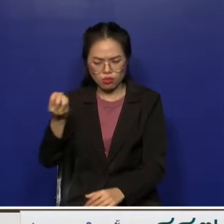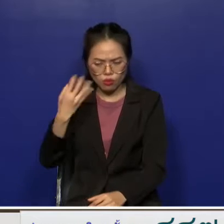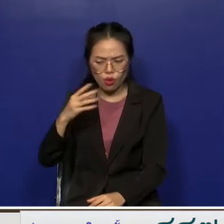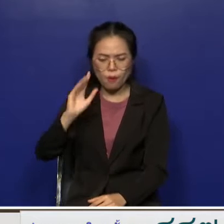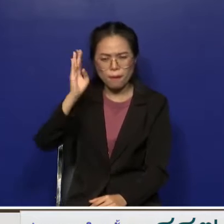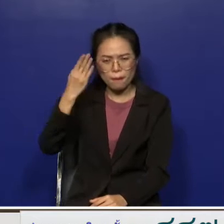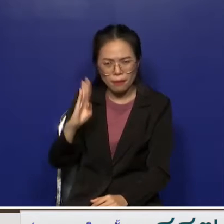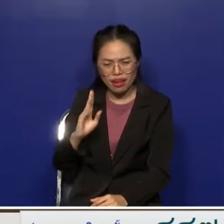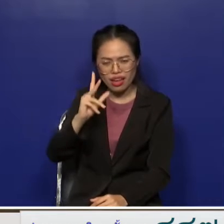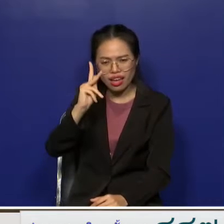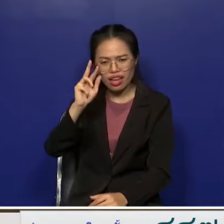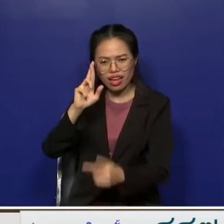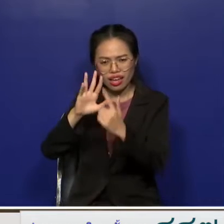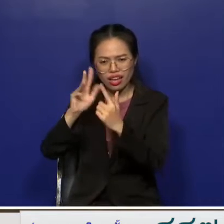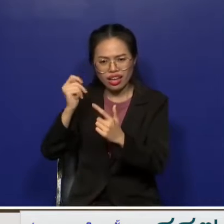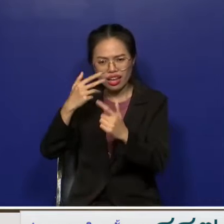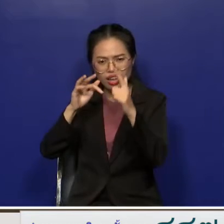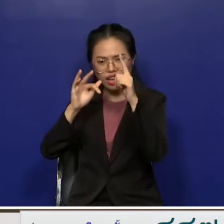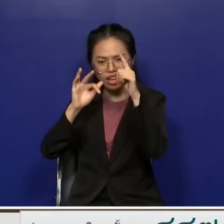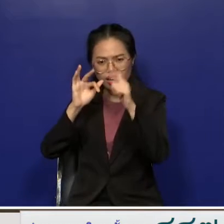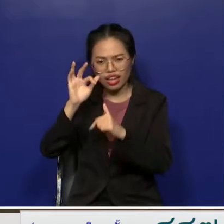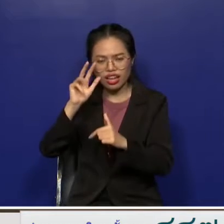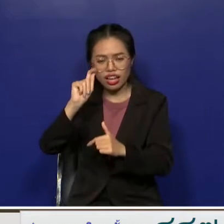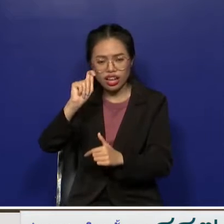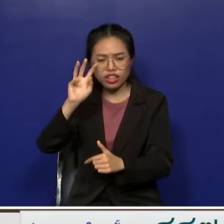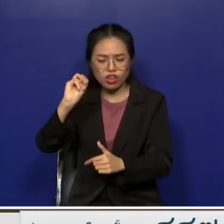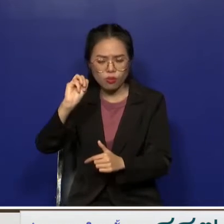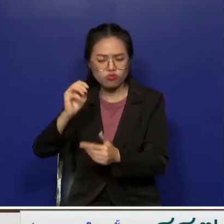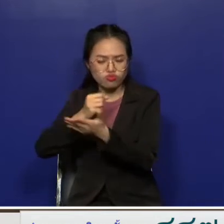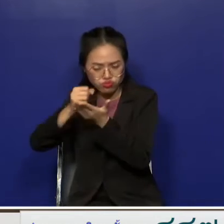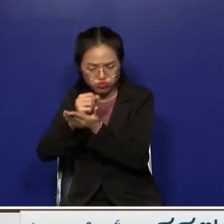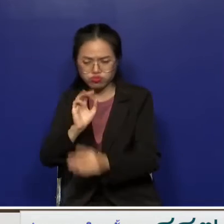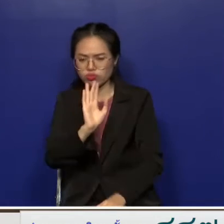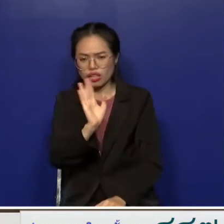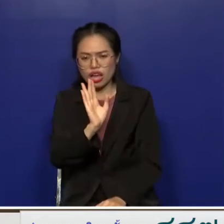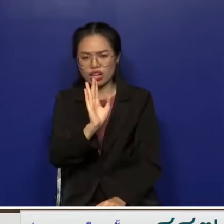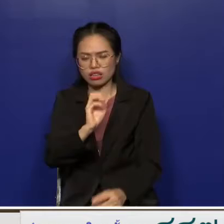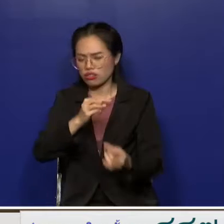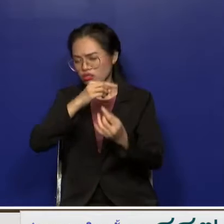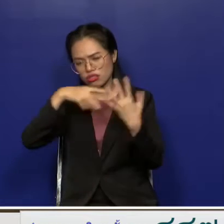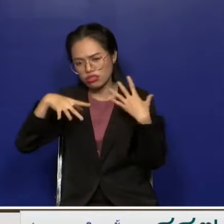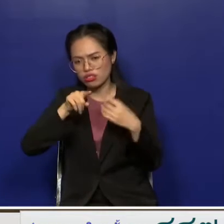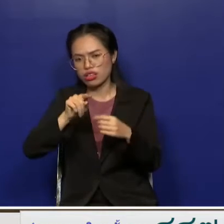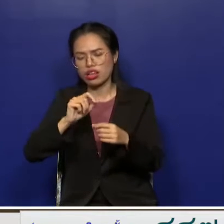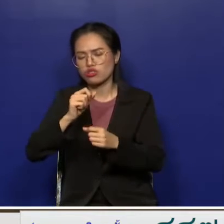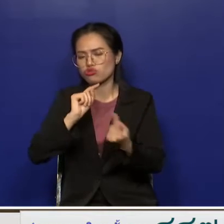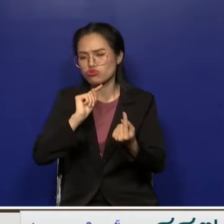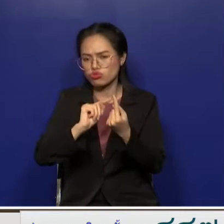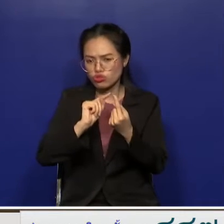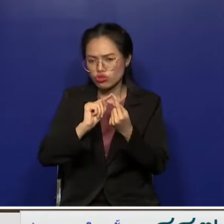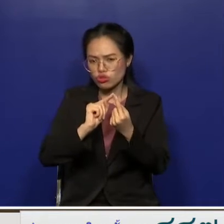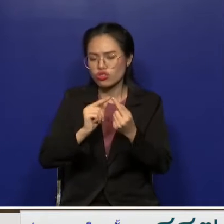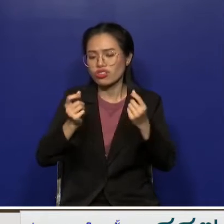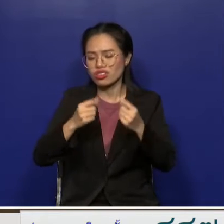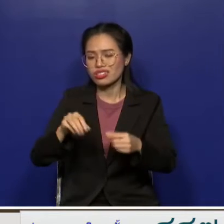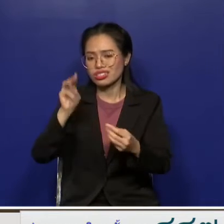ามอนุสัญญาเดี่ยวนะครับว่าด้วยยาเสพติดให้โทษคศ1961และพิธี